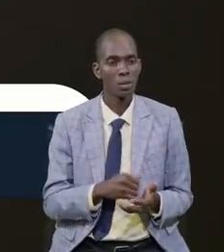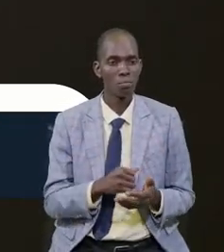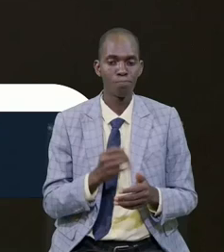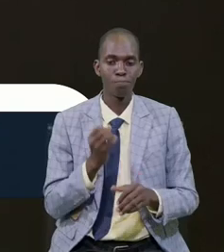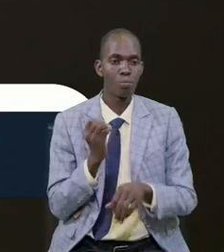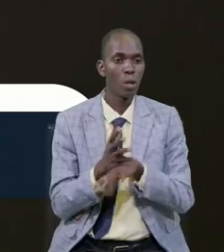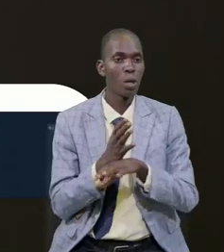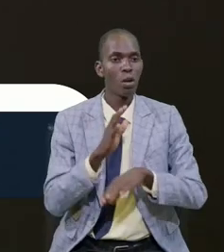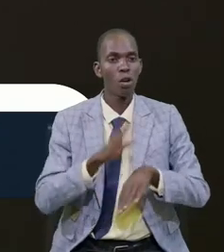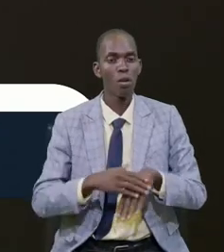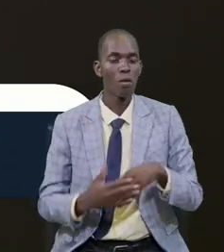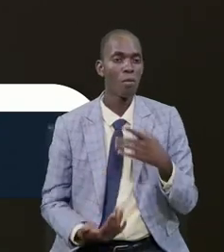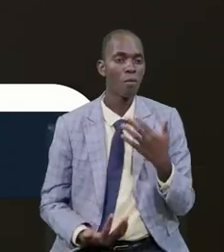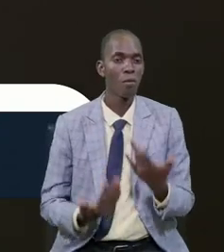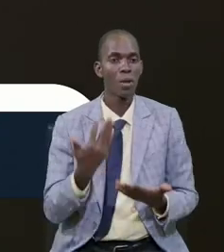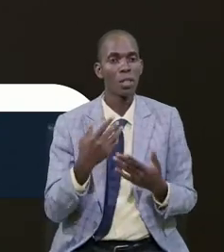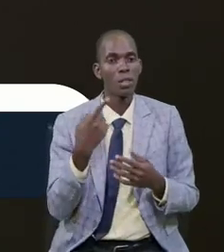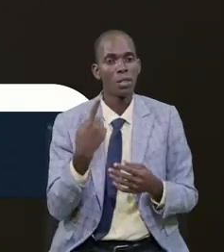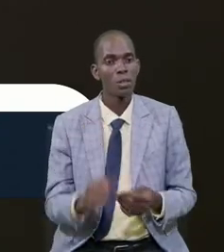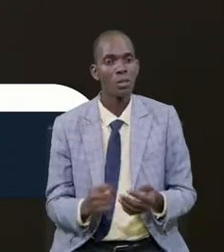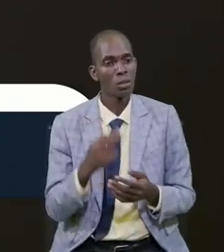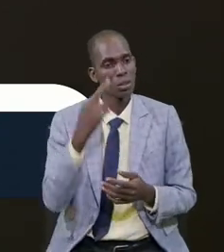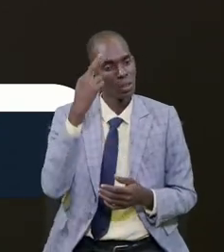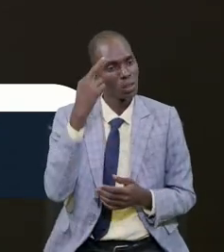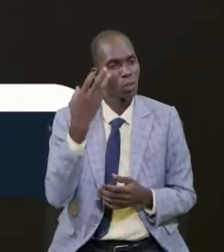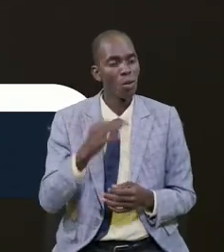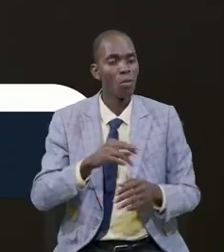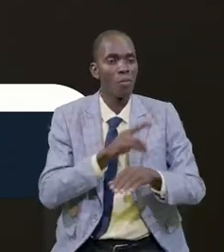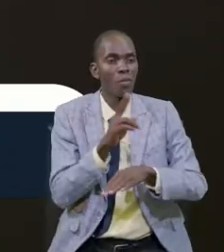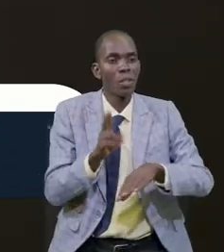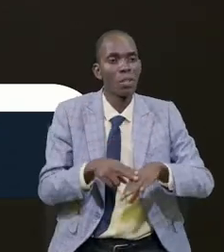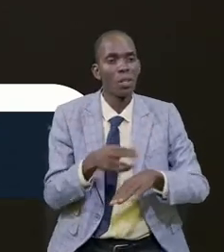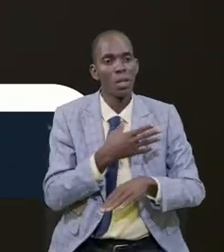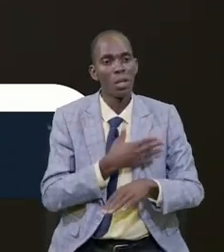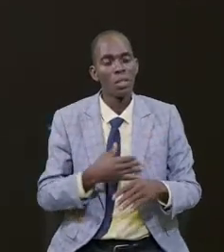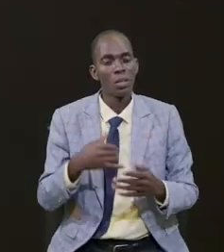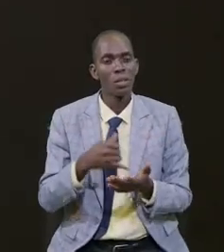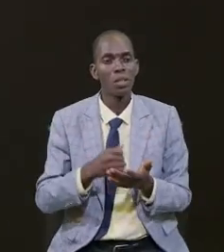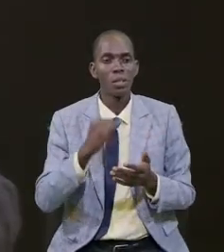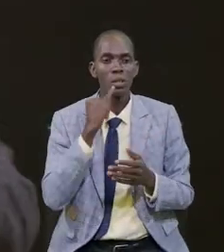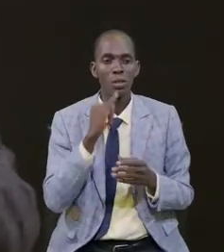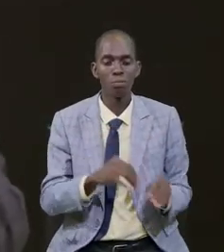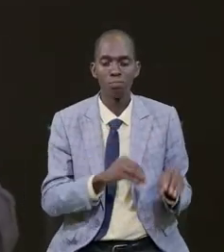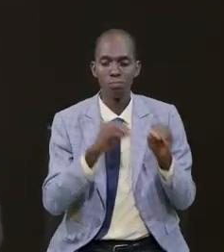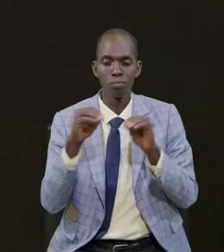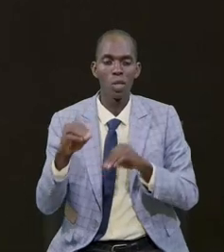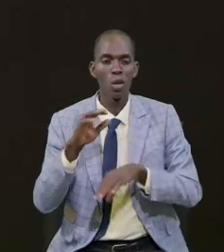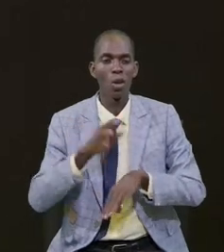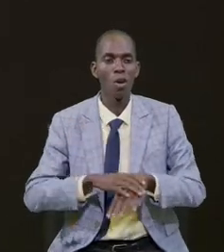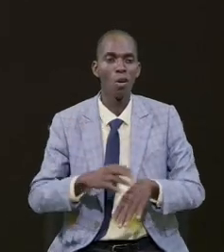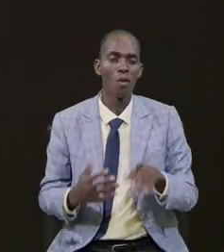et enflammant le cours de la vie, étant elle-même